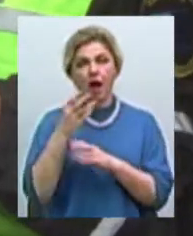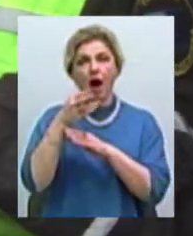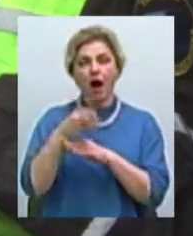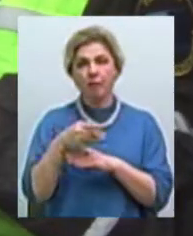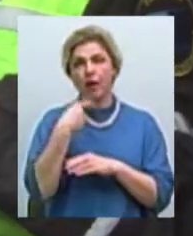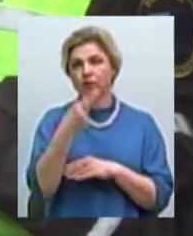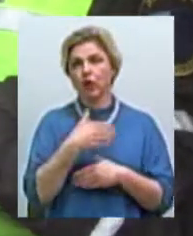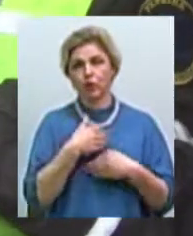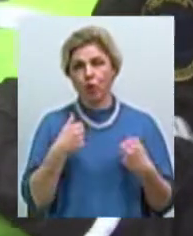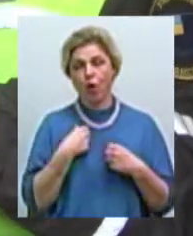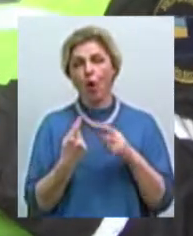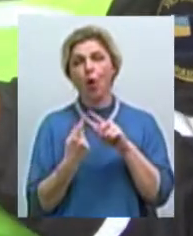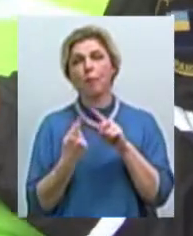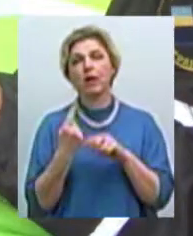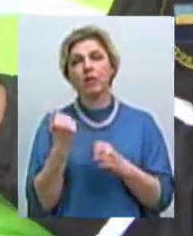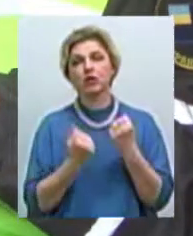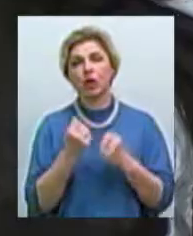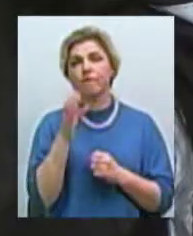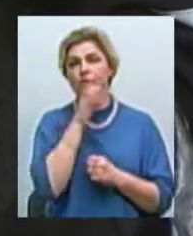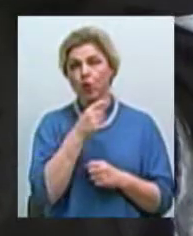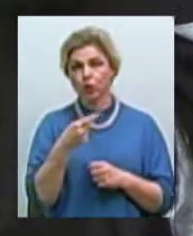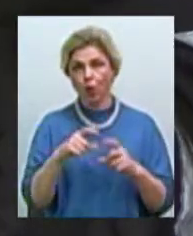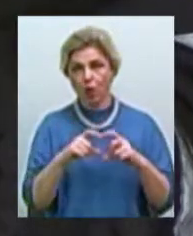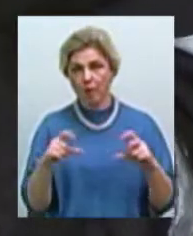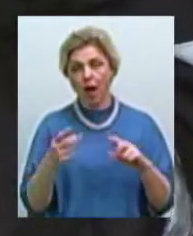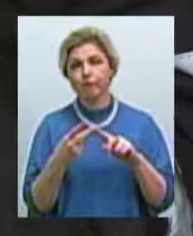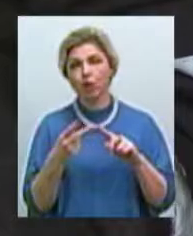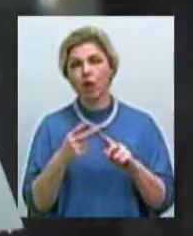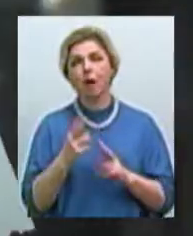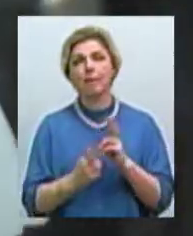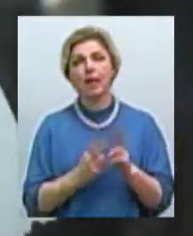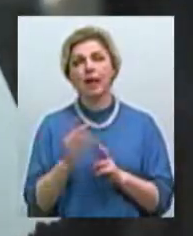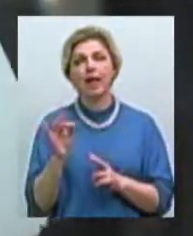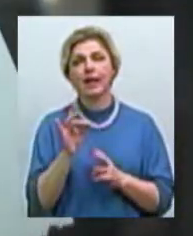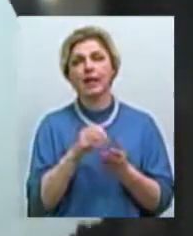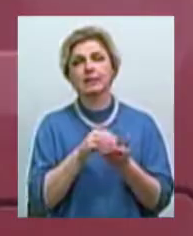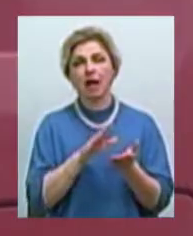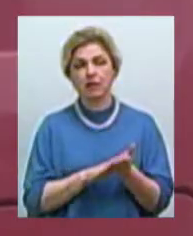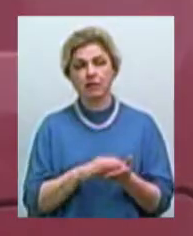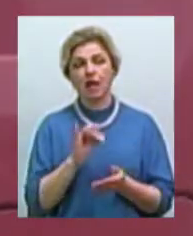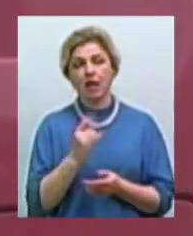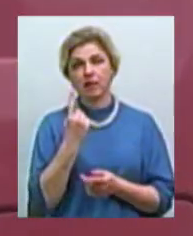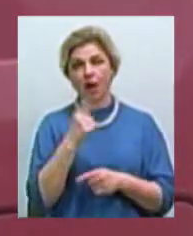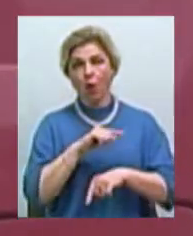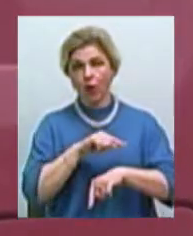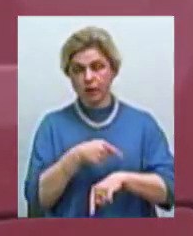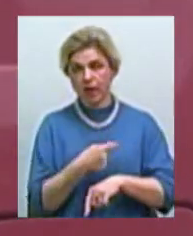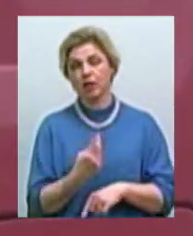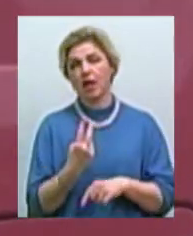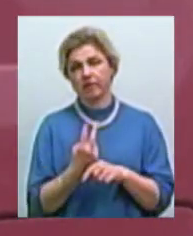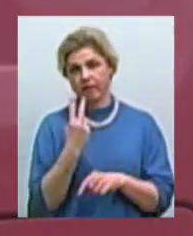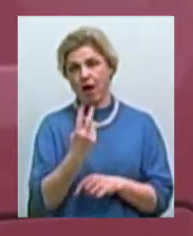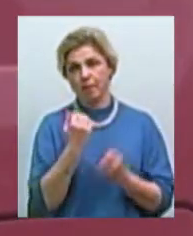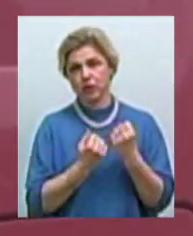вкрали номер, в іншого – на перереєстрації. Отже, три фури за одну годину з перевантаженням. В